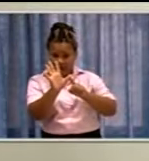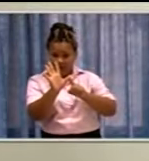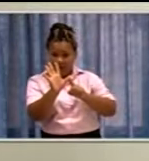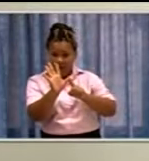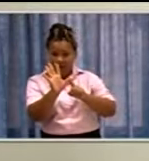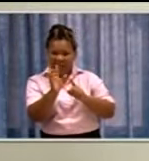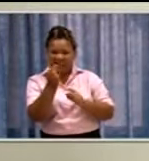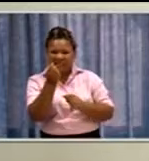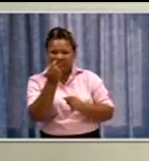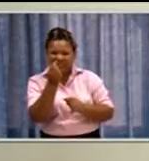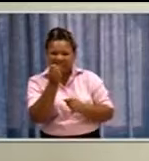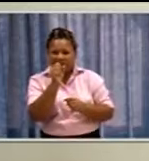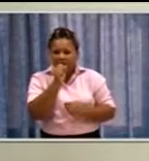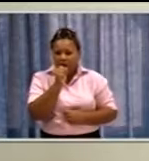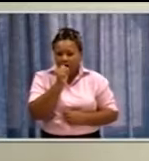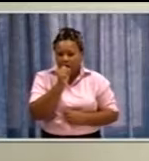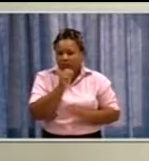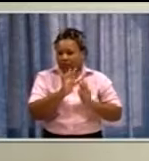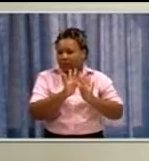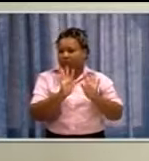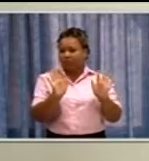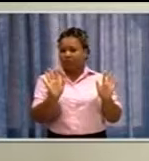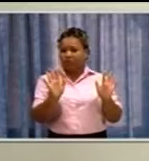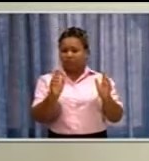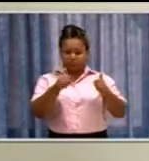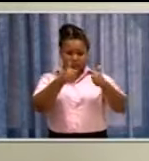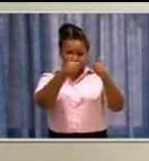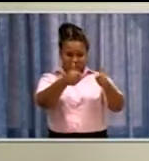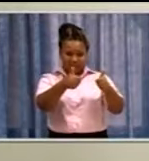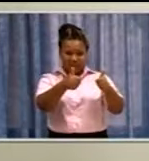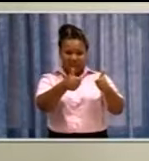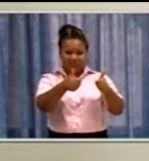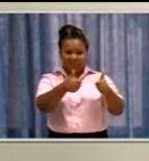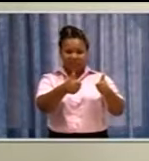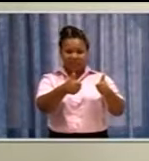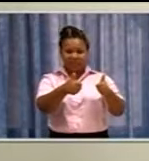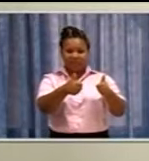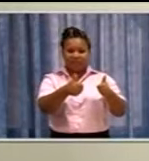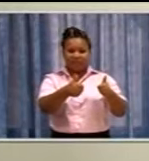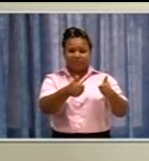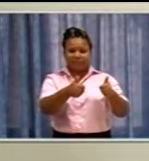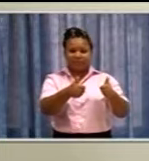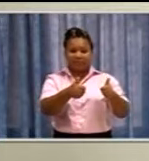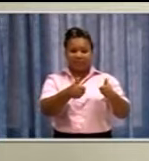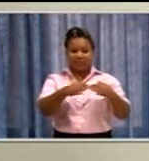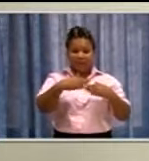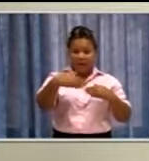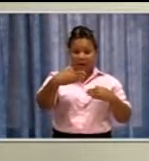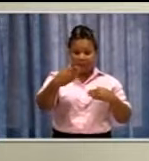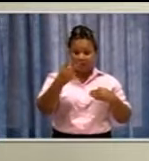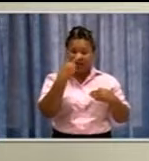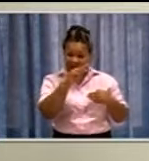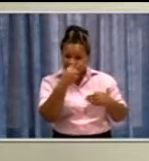pêches, ils ont les temps pour les autres décharger. Ils ont des charges pour dépendre aux autres. S'ils ont resté sans symptômes et s'ils ont